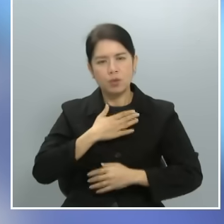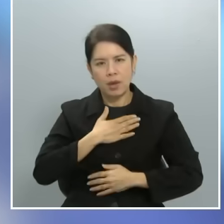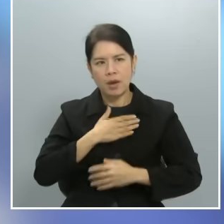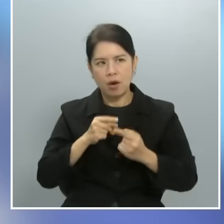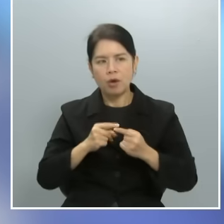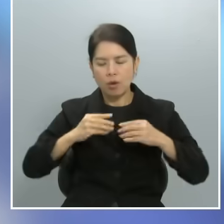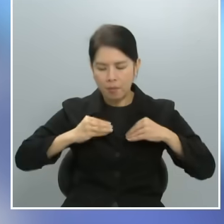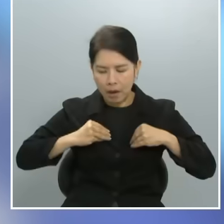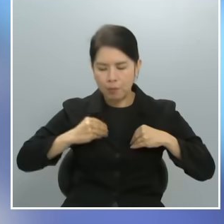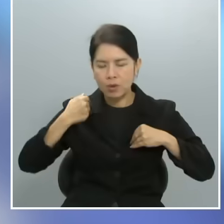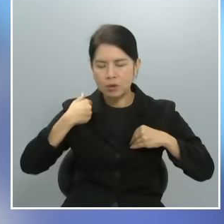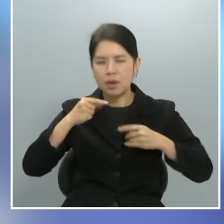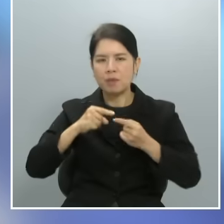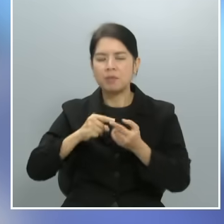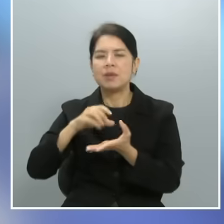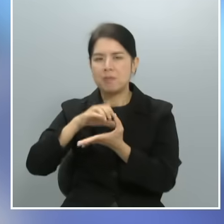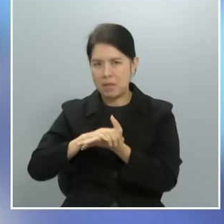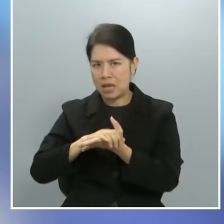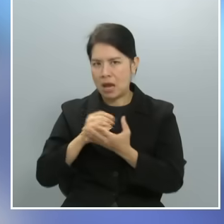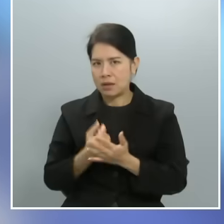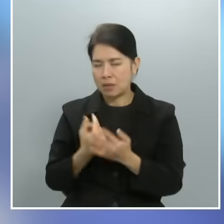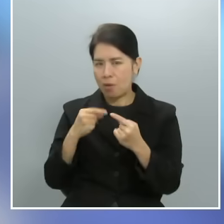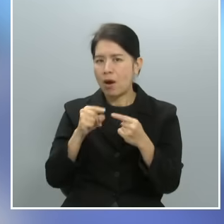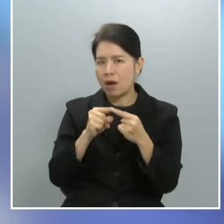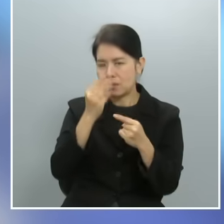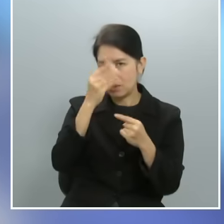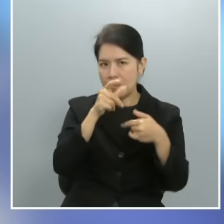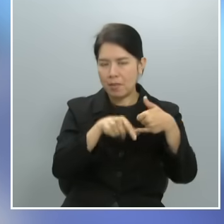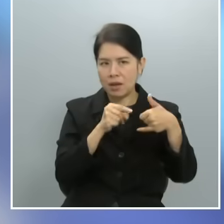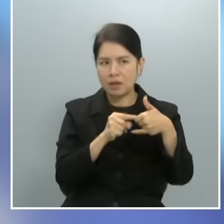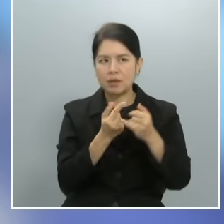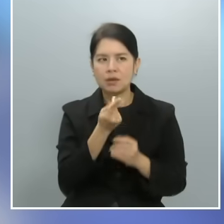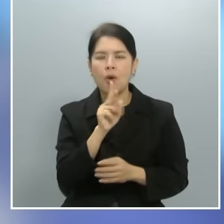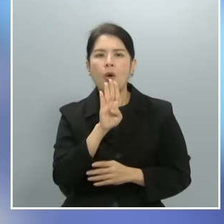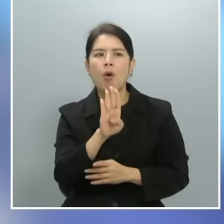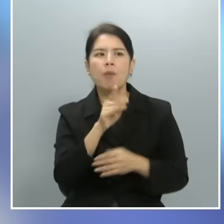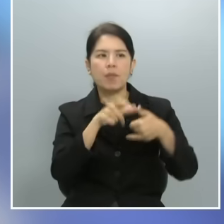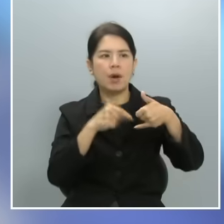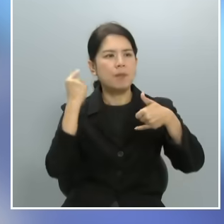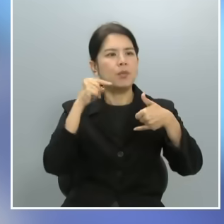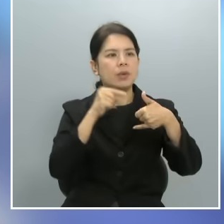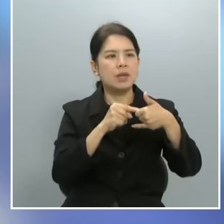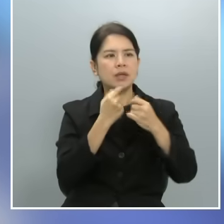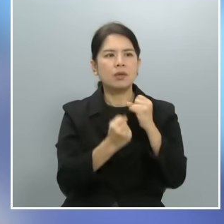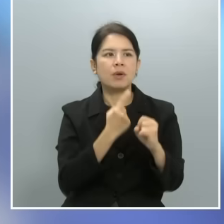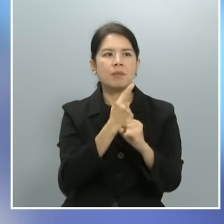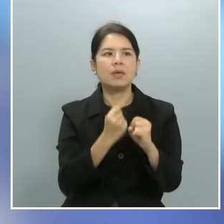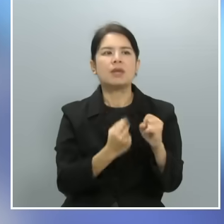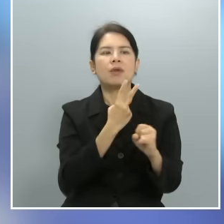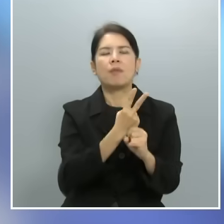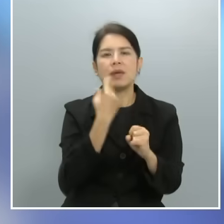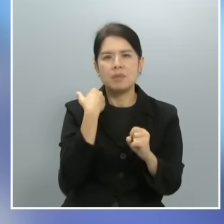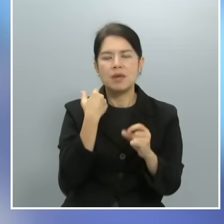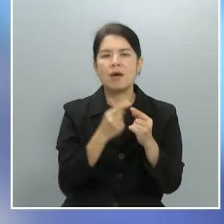างฝั่งของชายคนนี้ก็บอกว่าระหว่างที่คบหากัน 1-2 ปีก็ซื้อรถให้ผู้หญิงคนนี้เพิ่มอีกนะครับเป็น